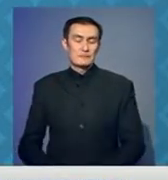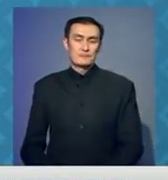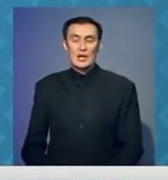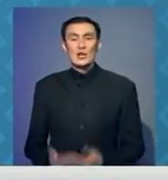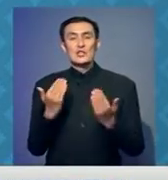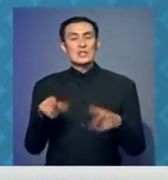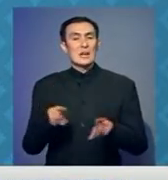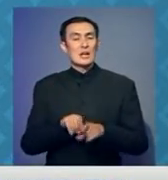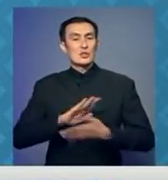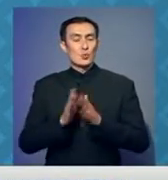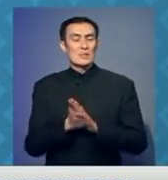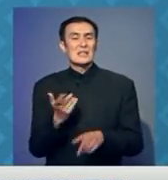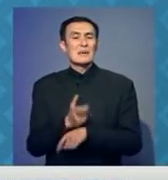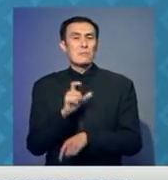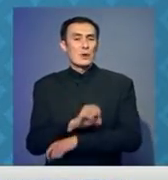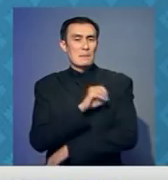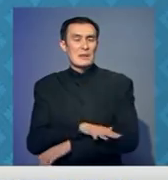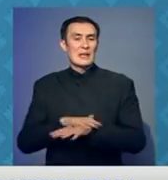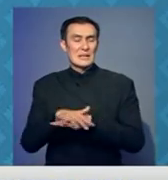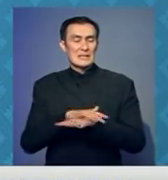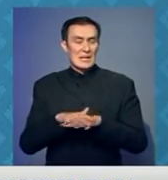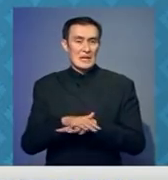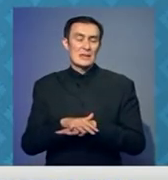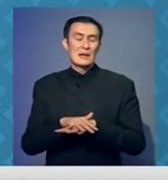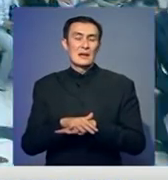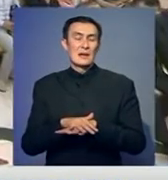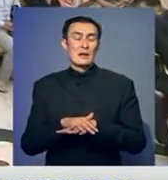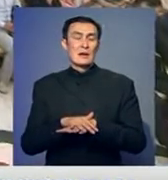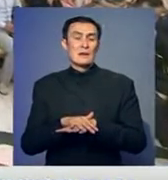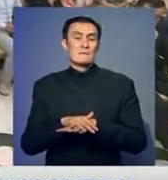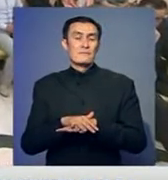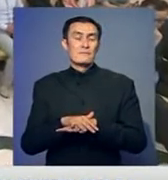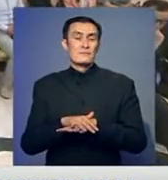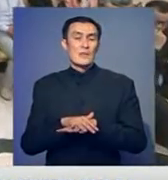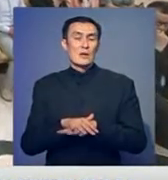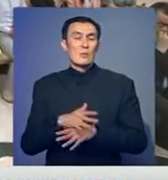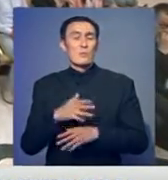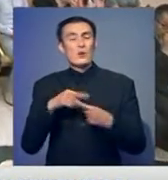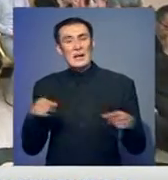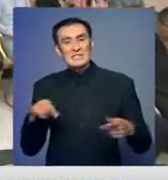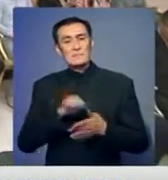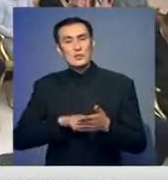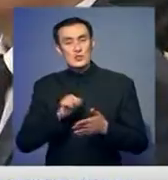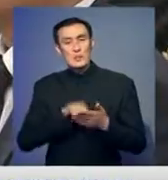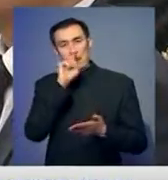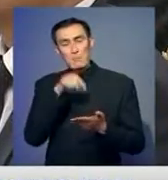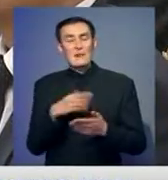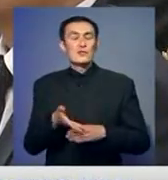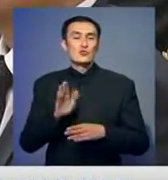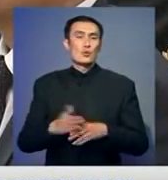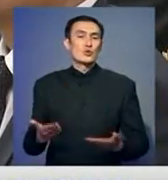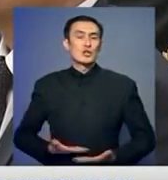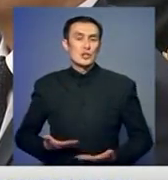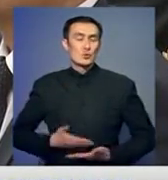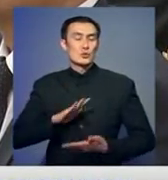Сложилась ситуация, когда наиболее уязвимые в социальном плане граждане в силу разных причин попали в тяжелую